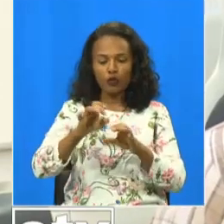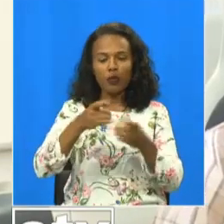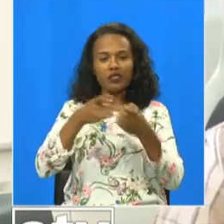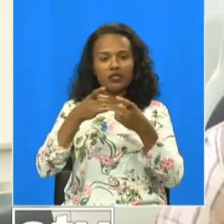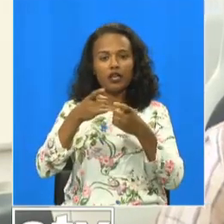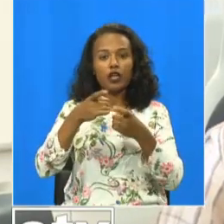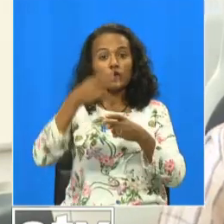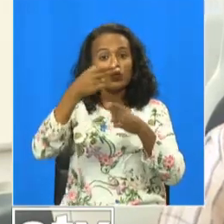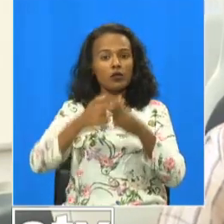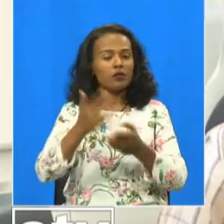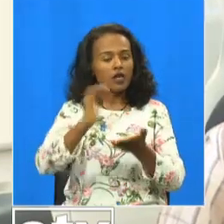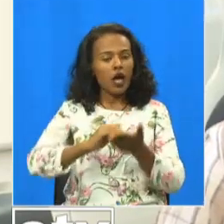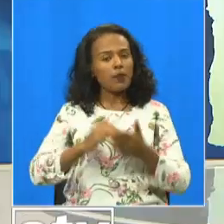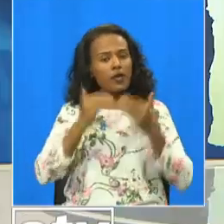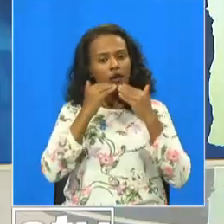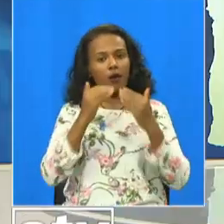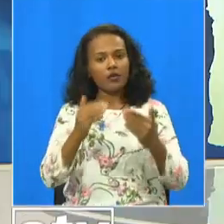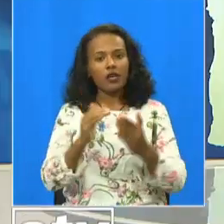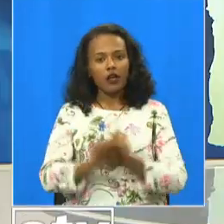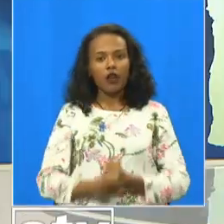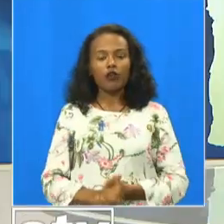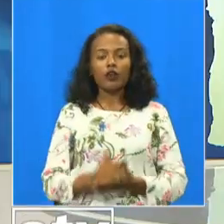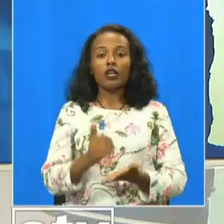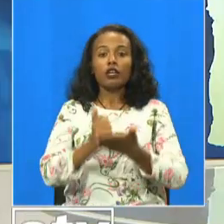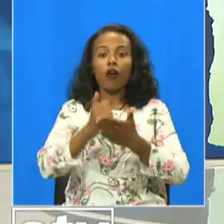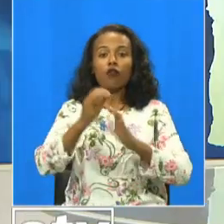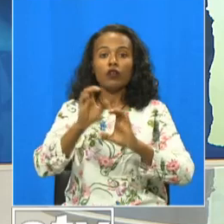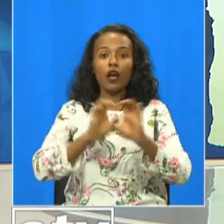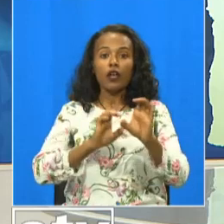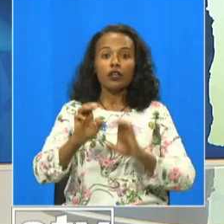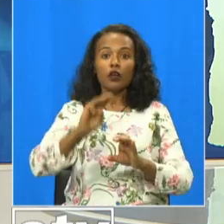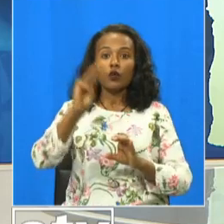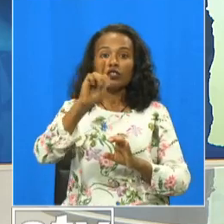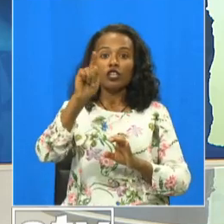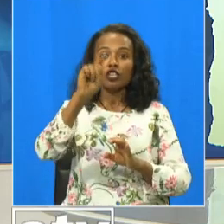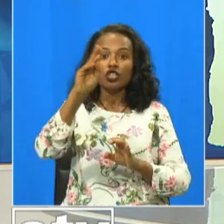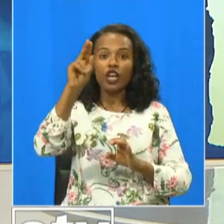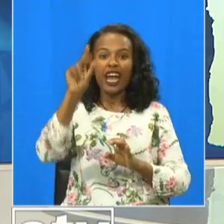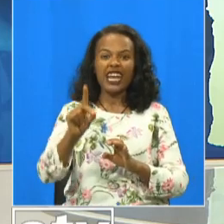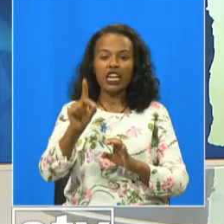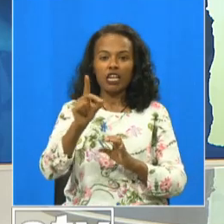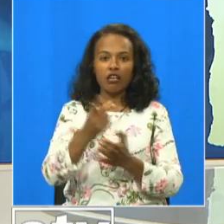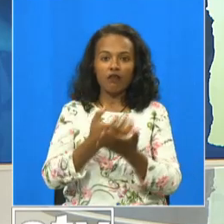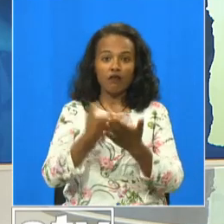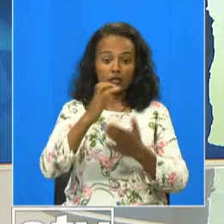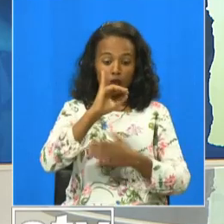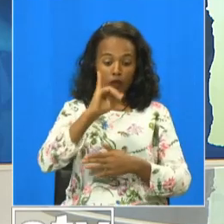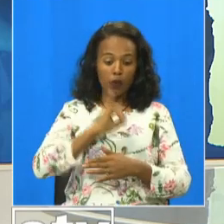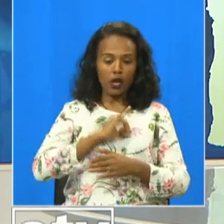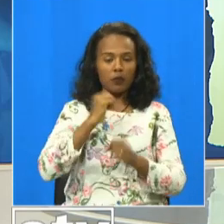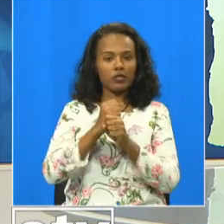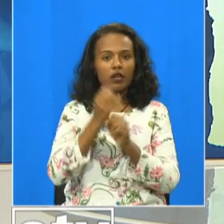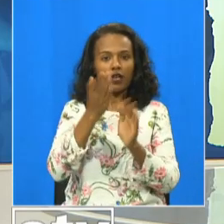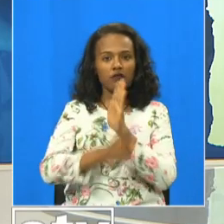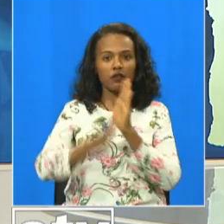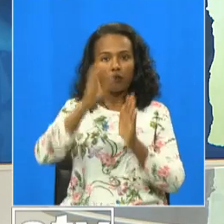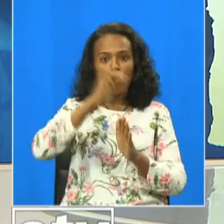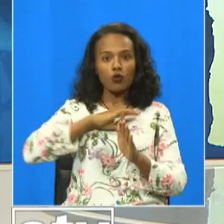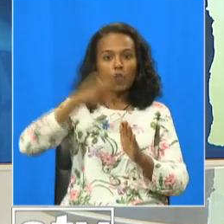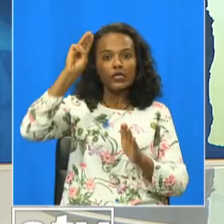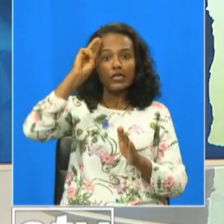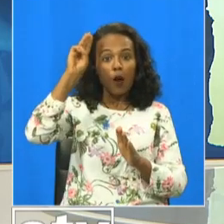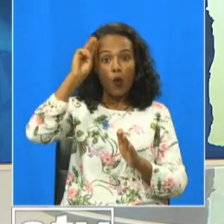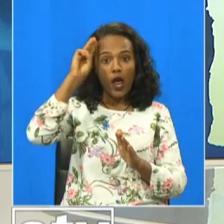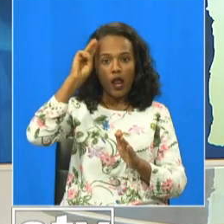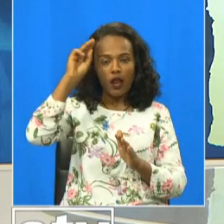በድጋሚ ማመስገን ወዳለሁ። ድጋፉን ያደረገው የሰንሻይን ኢንቨስትመንት ግሩፕ ባለቤትና ስራ አስፈጻሚ አቶ ሳሙኤል